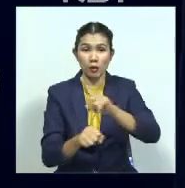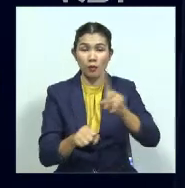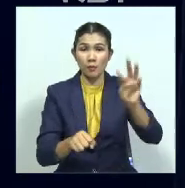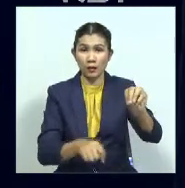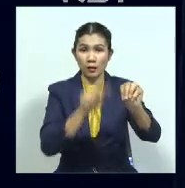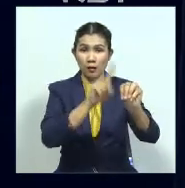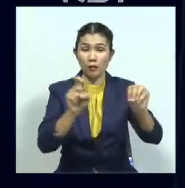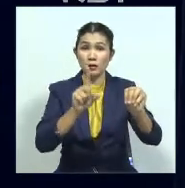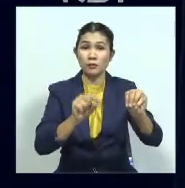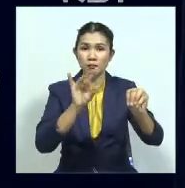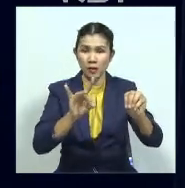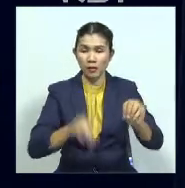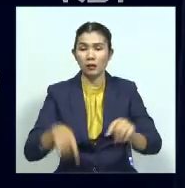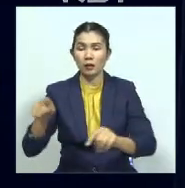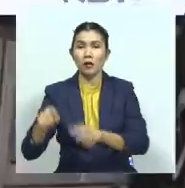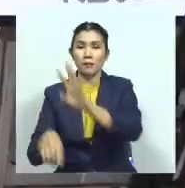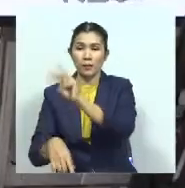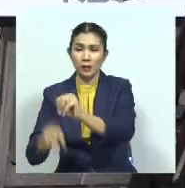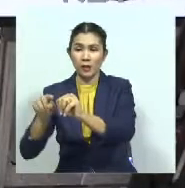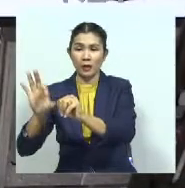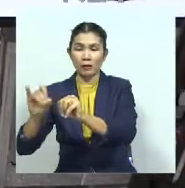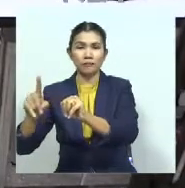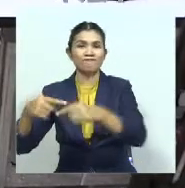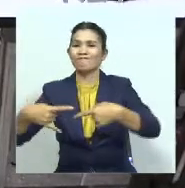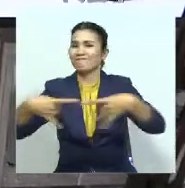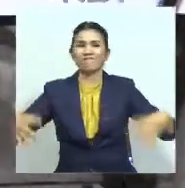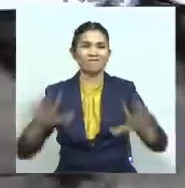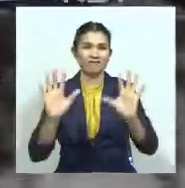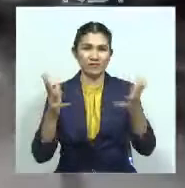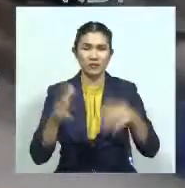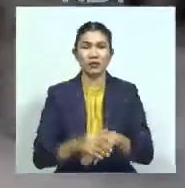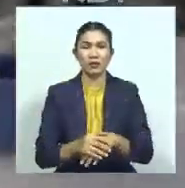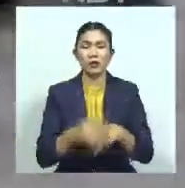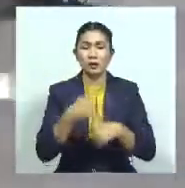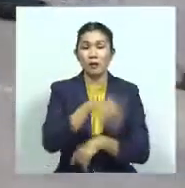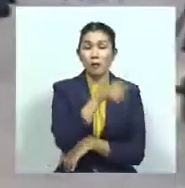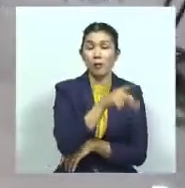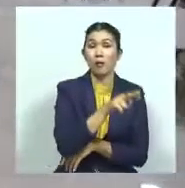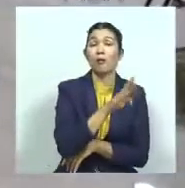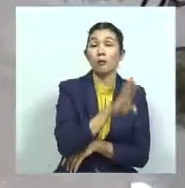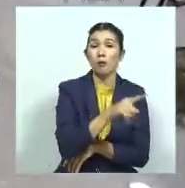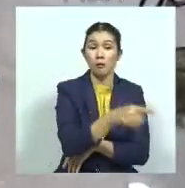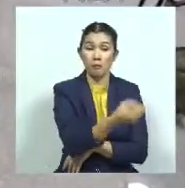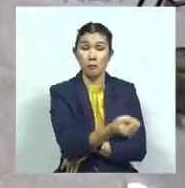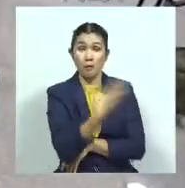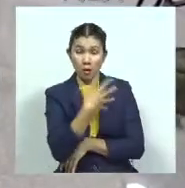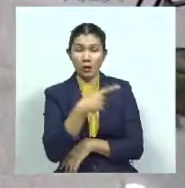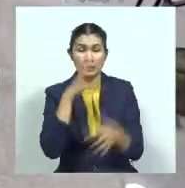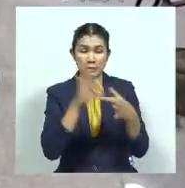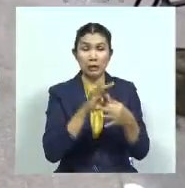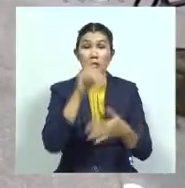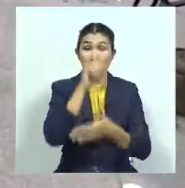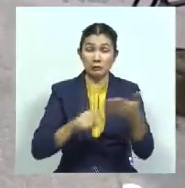128ไม่ขัดกับรัฐธรรมนูญมาตรา91แม้บทบัญญัติพระราชบัญญัติประกอบรัฐธรรมนูญว่าด้วยการเลือกตั้งส.